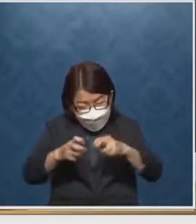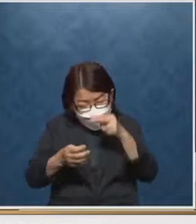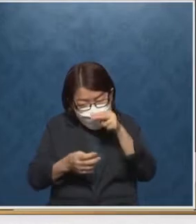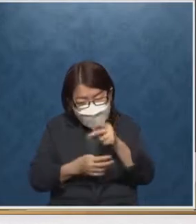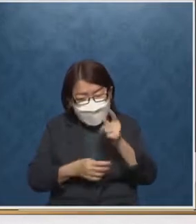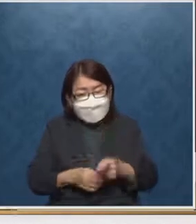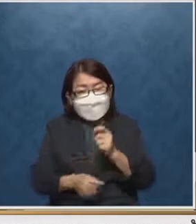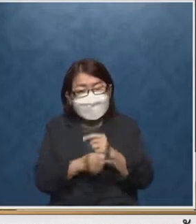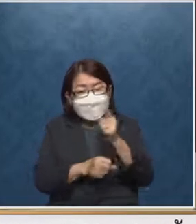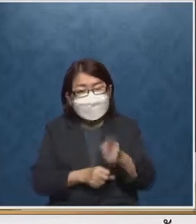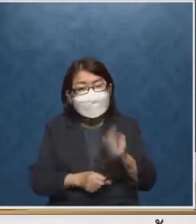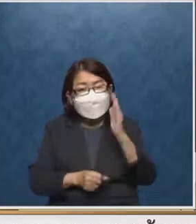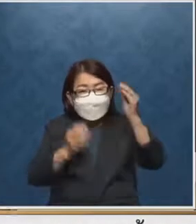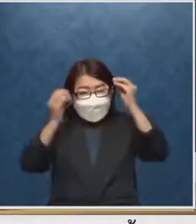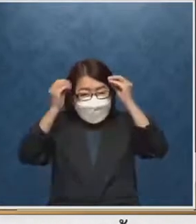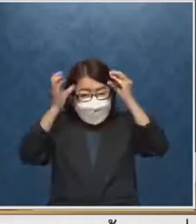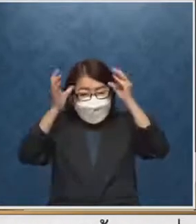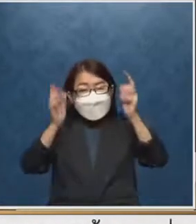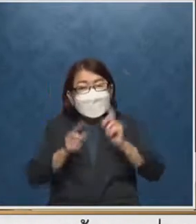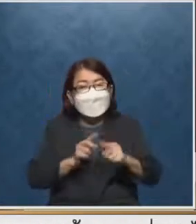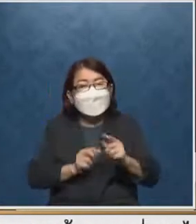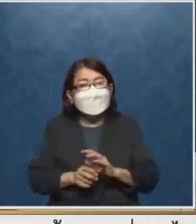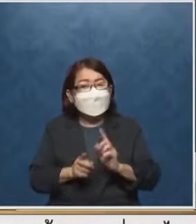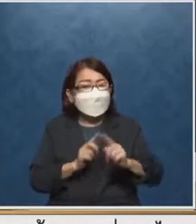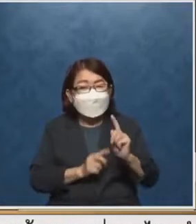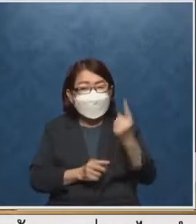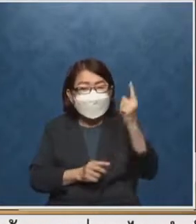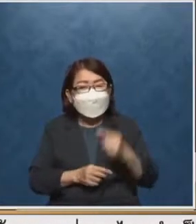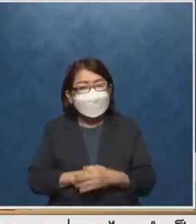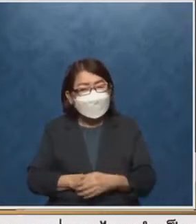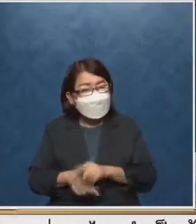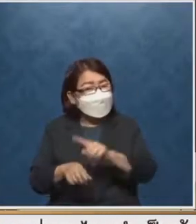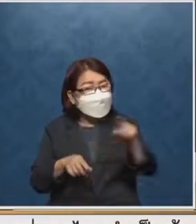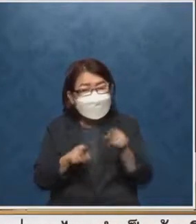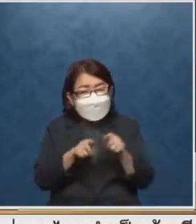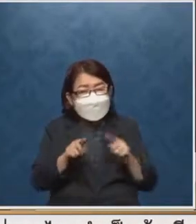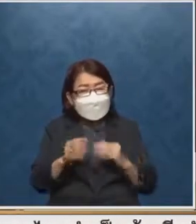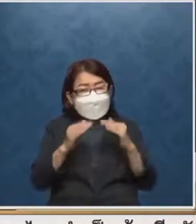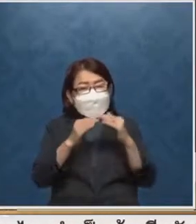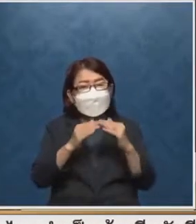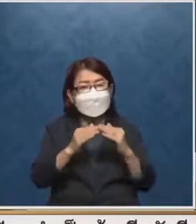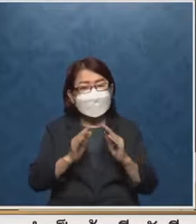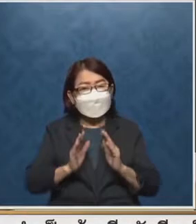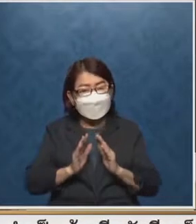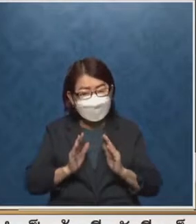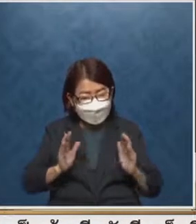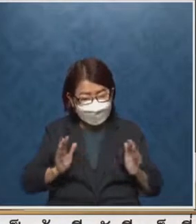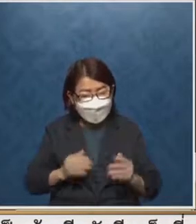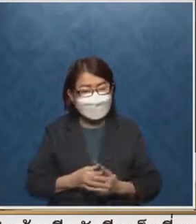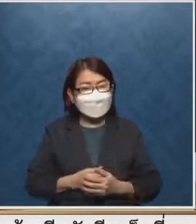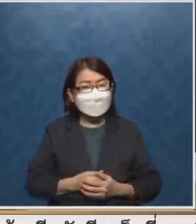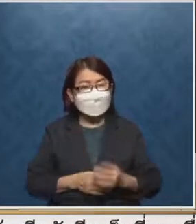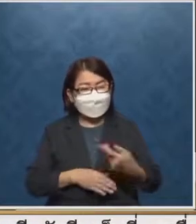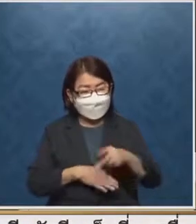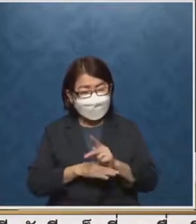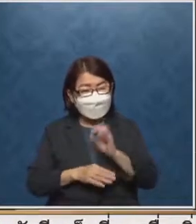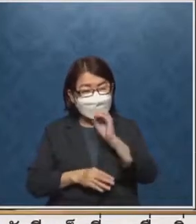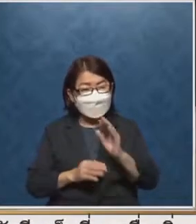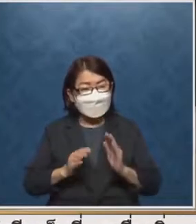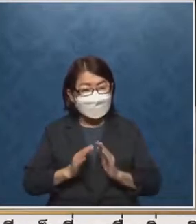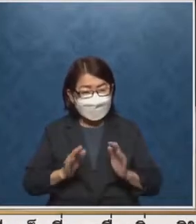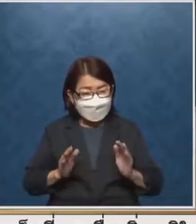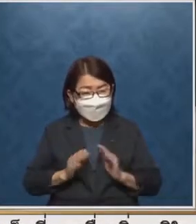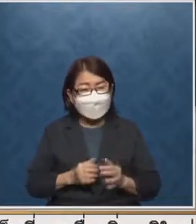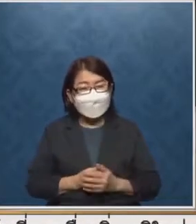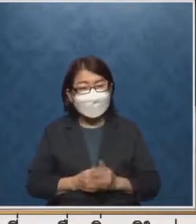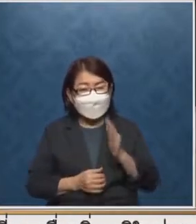งจังเขาจะได้มีความรู้และเป็นความรู้ใหม่ๆสำหรับเด็กรุ่นใหม่ครับครับขอบพระคุณครับท่านประธานครับผมขอฝากอย่างนี้ครับ ขอบคุณครับท่านต่